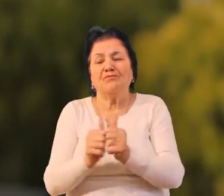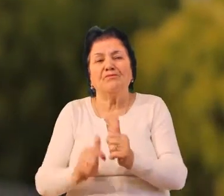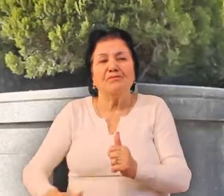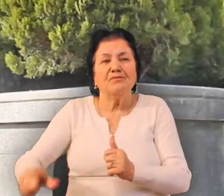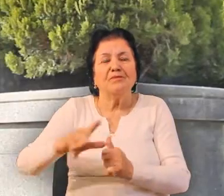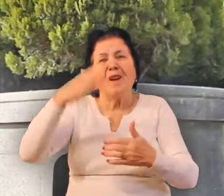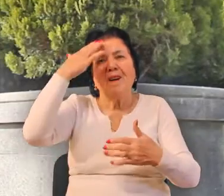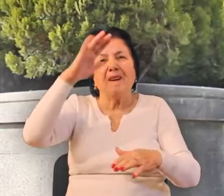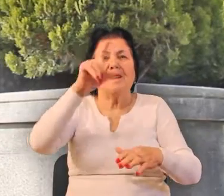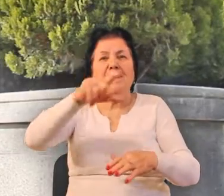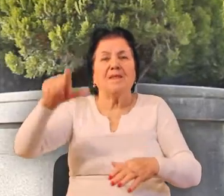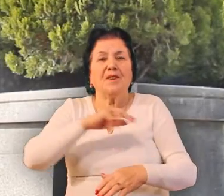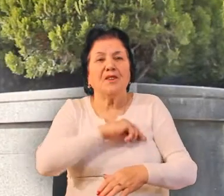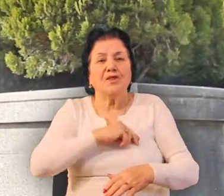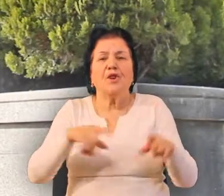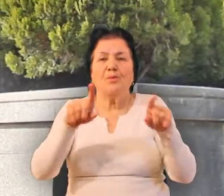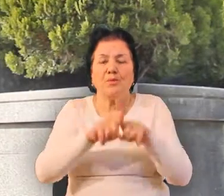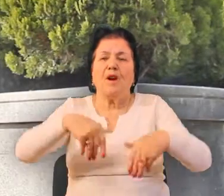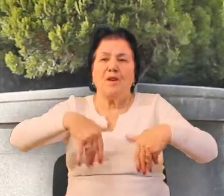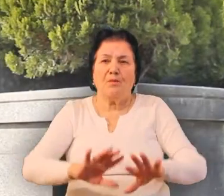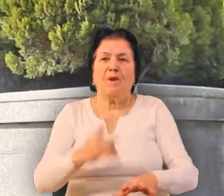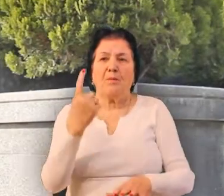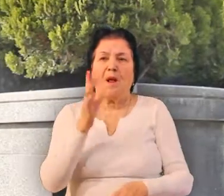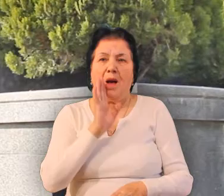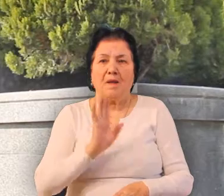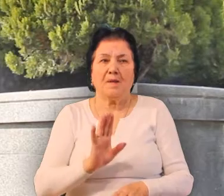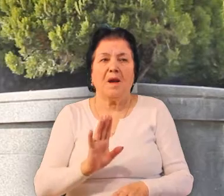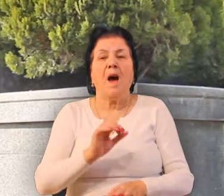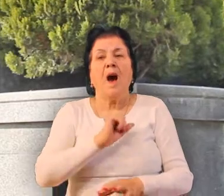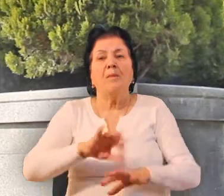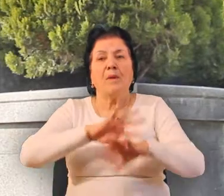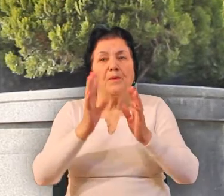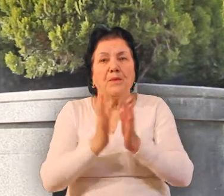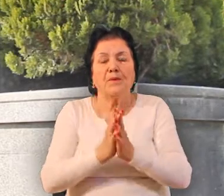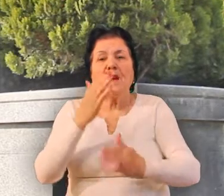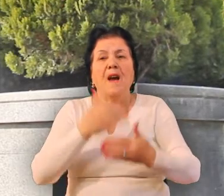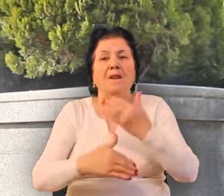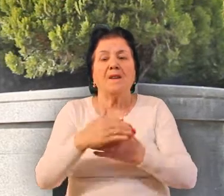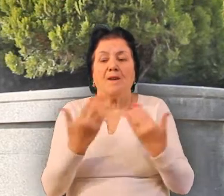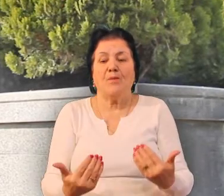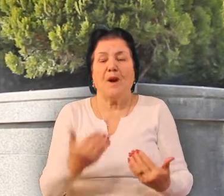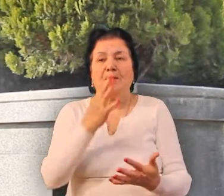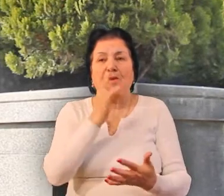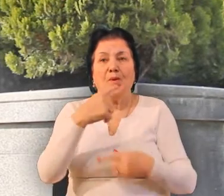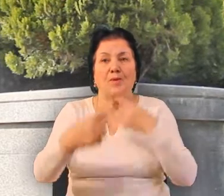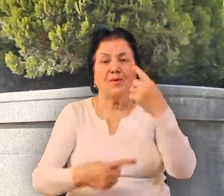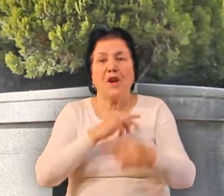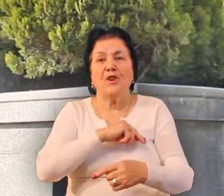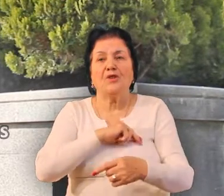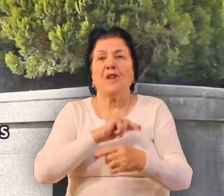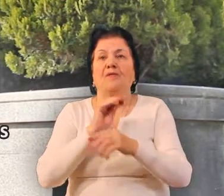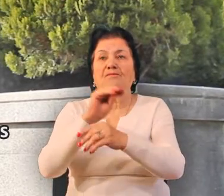yaxın qohumunun bir obyektində qeyri-rəsmi də işləyirsə, bu da hər halda təqdir olunan bir haldır. Amma